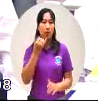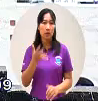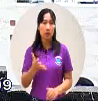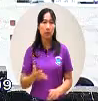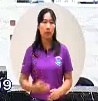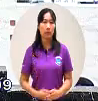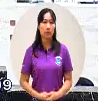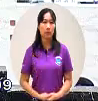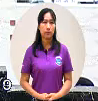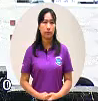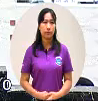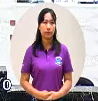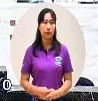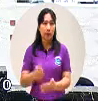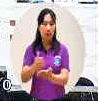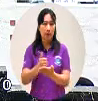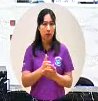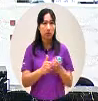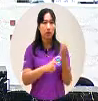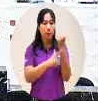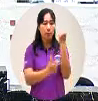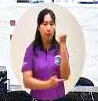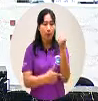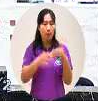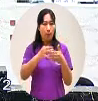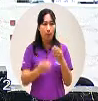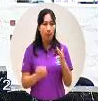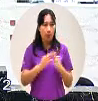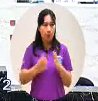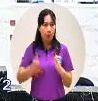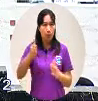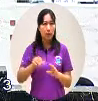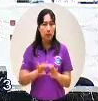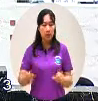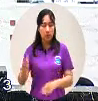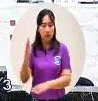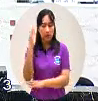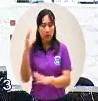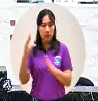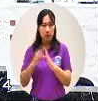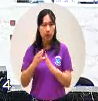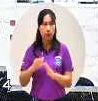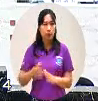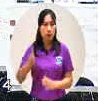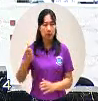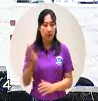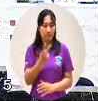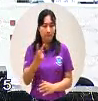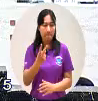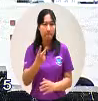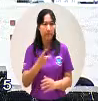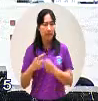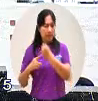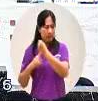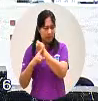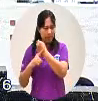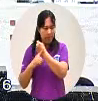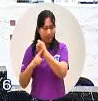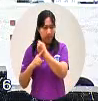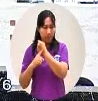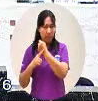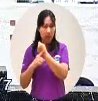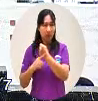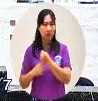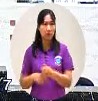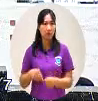是不是请那个法制局长跟地震局了哈？ 这 这人民的代志吧哈？ 对对对， 你好好研究看卖。好。哦，你未